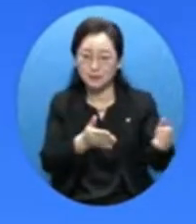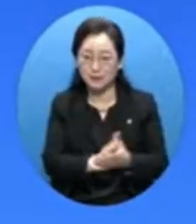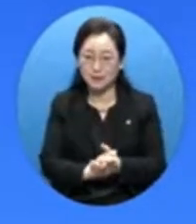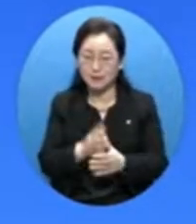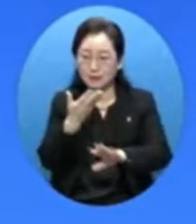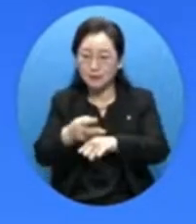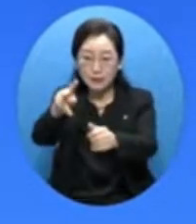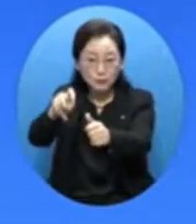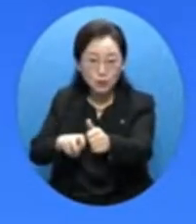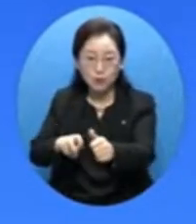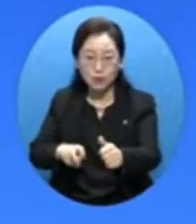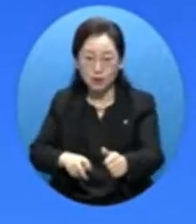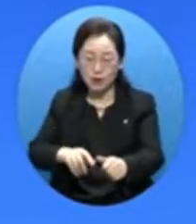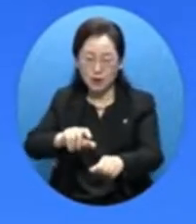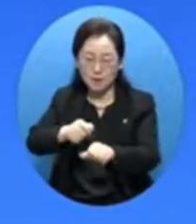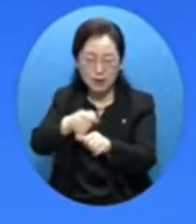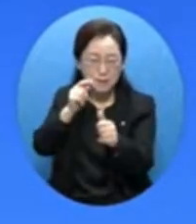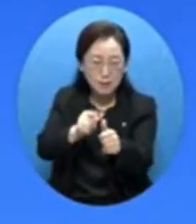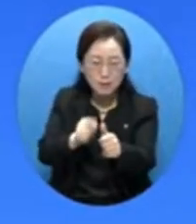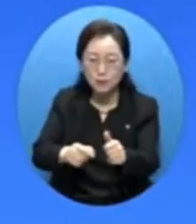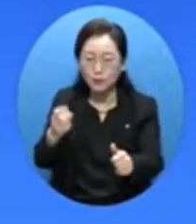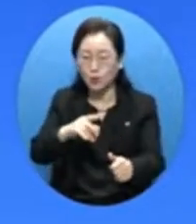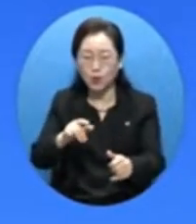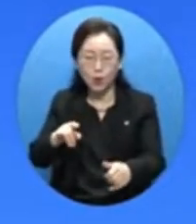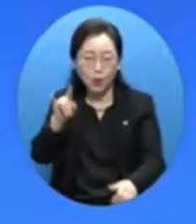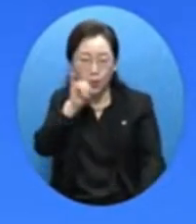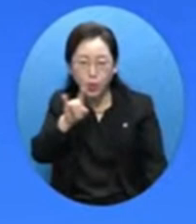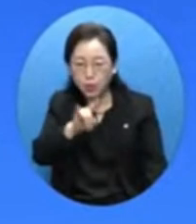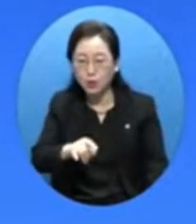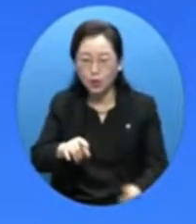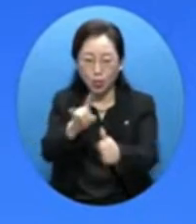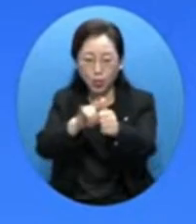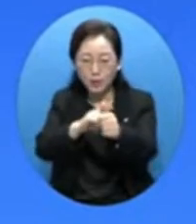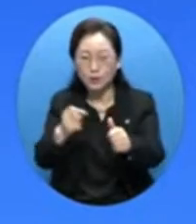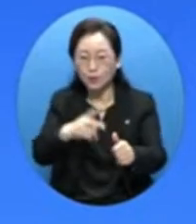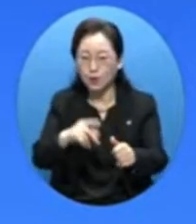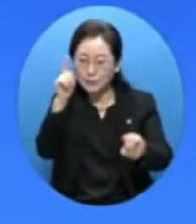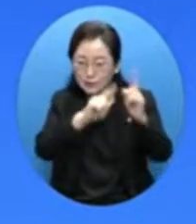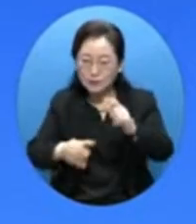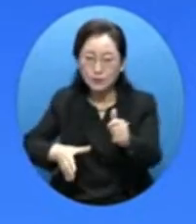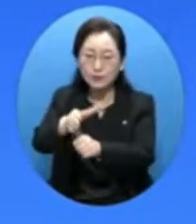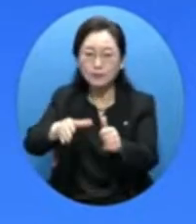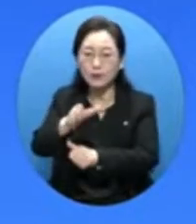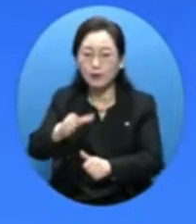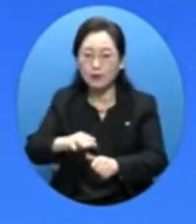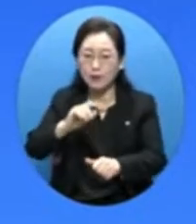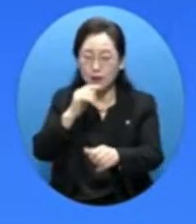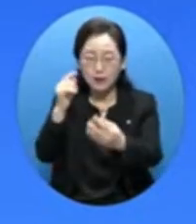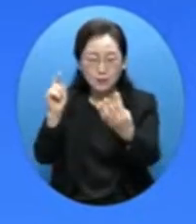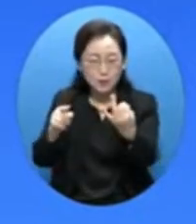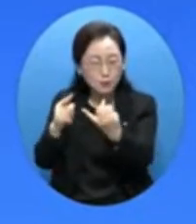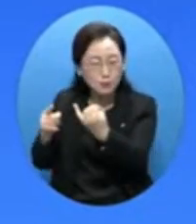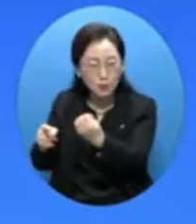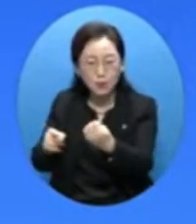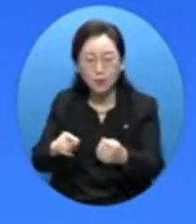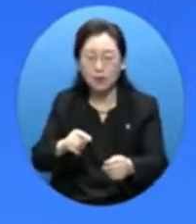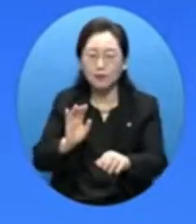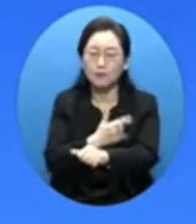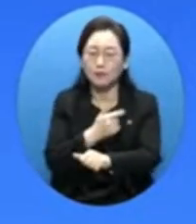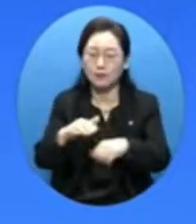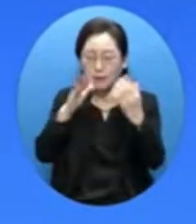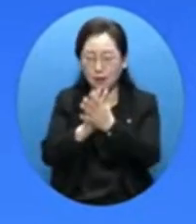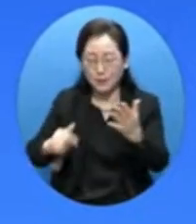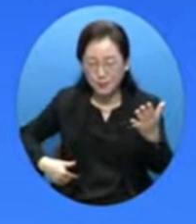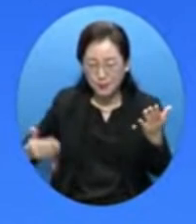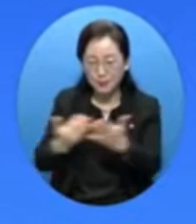남을 미워한 것, 남을 정죄한 것, 남을 속인 것, 남에게 상처 입힌 것, 잘못한 모든 것을 철저히 회개하고 돌아나올 때